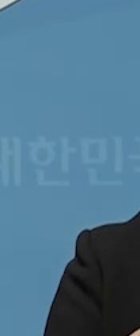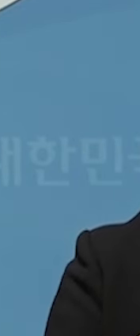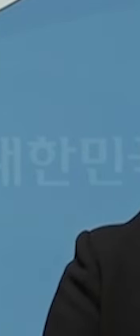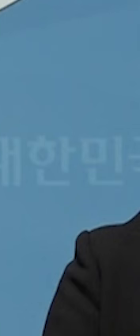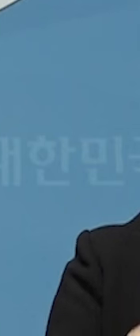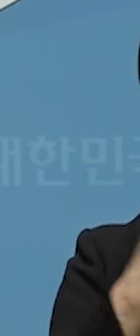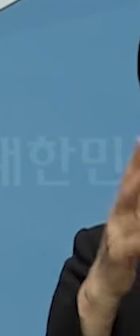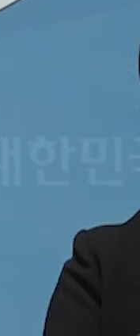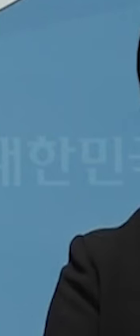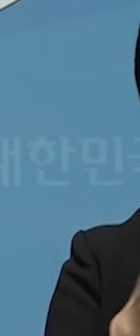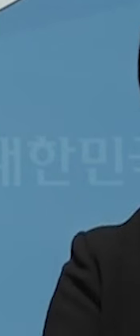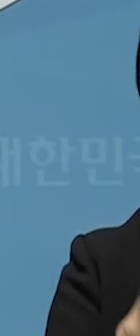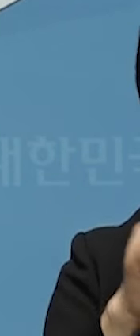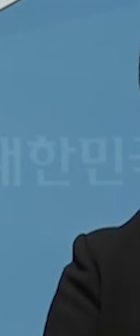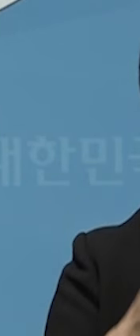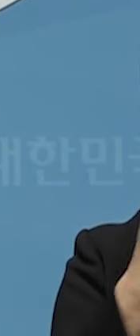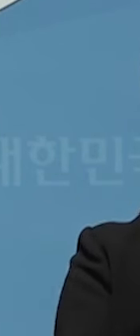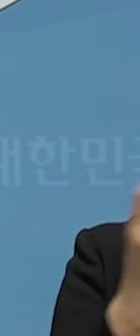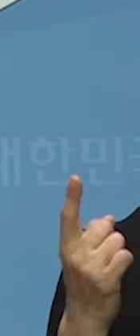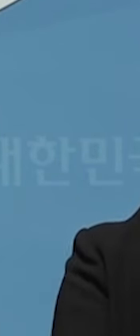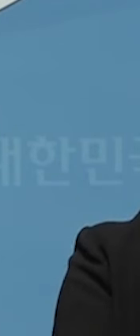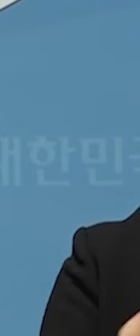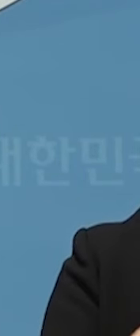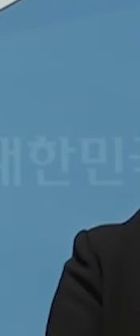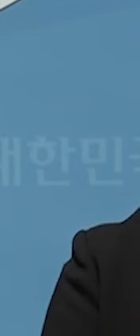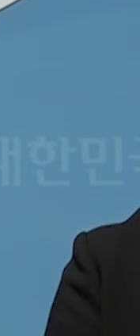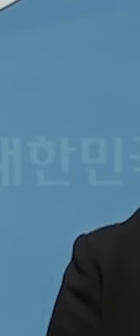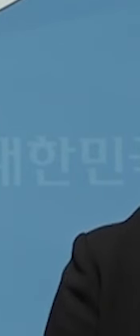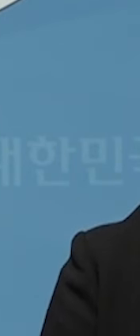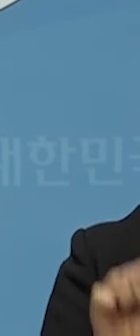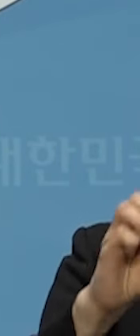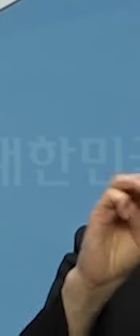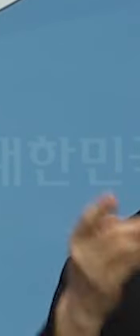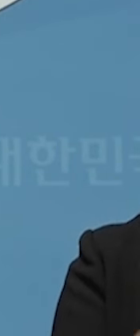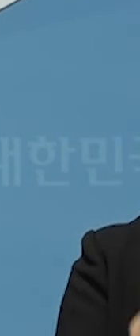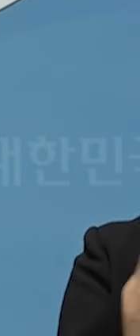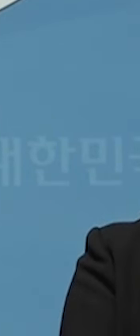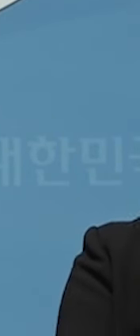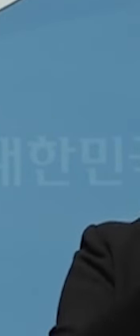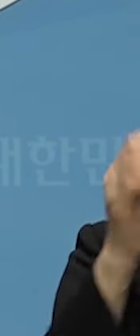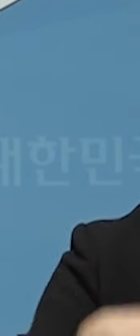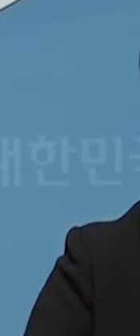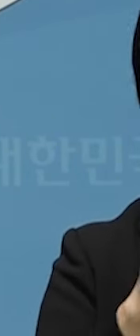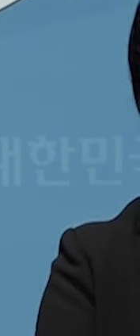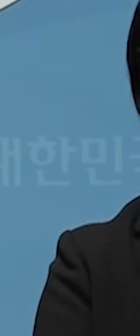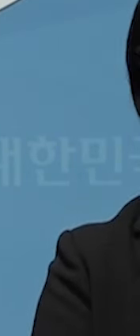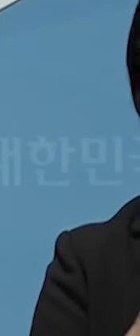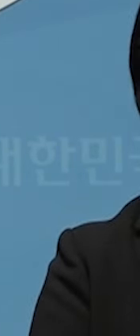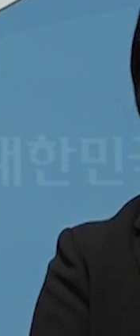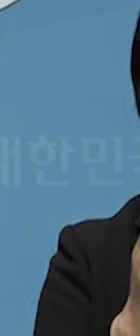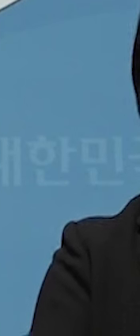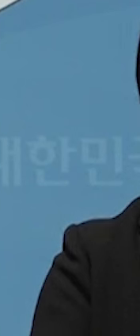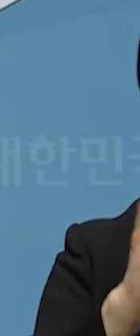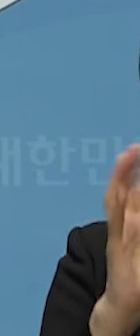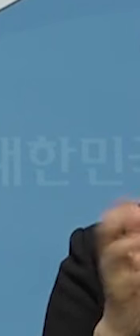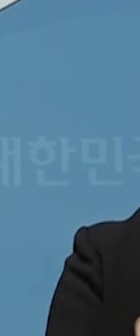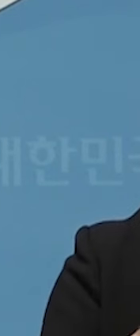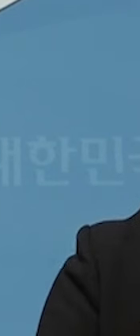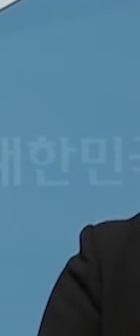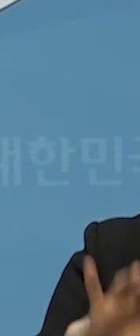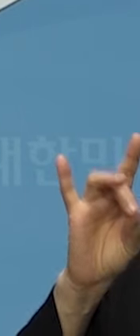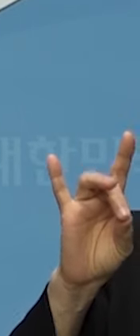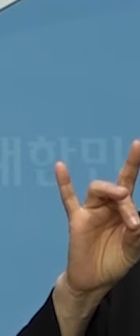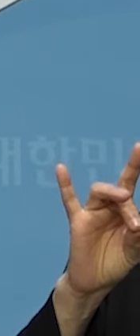사행산업통합감독위원회법에 대한 개정안을 발의하겠습니다. 스포츠 토토 규제 완화의 필요성을 공론의 장에서